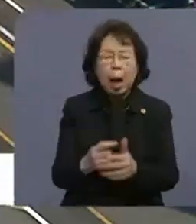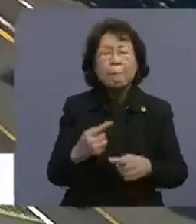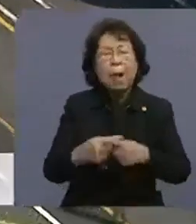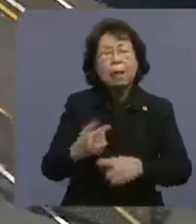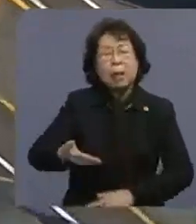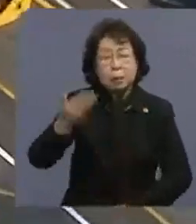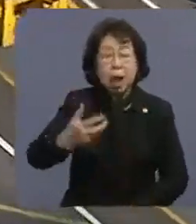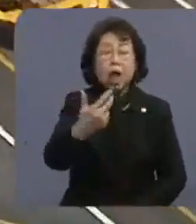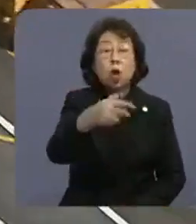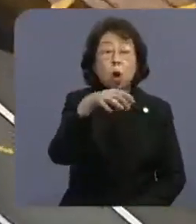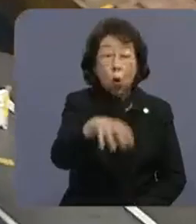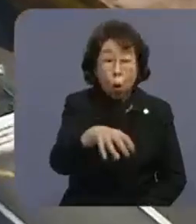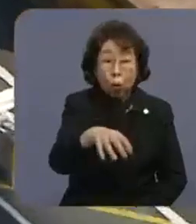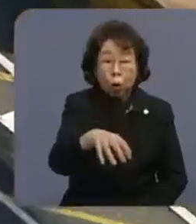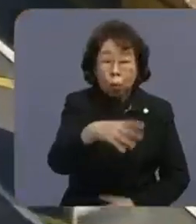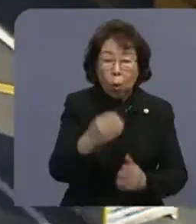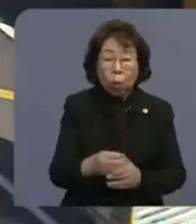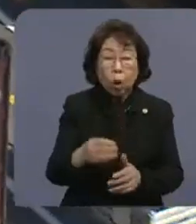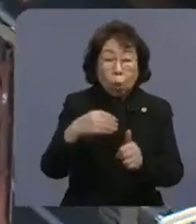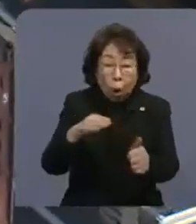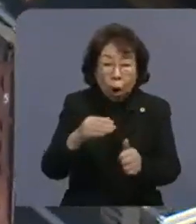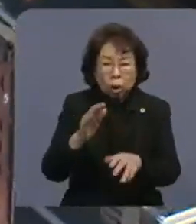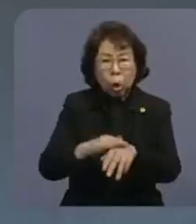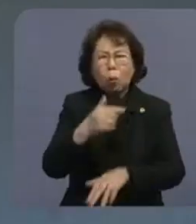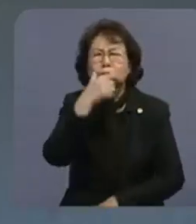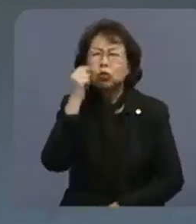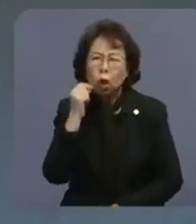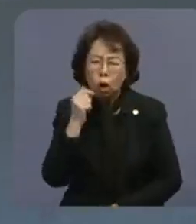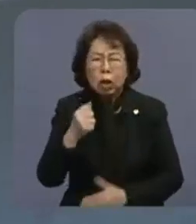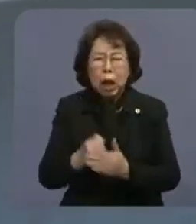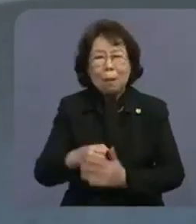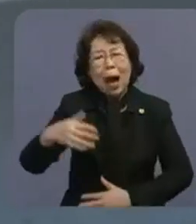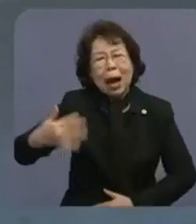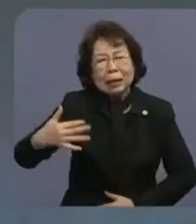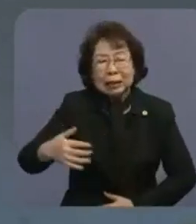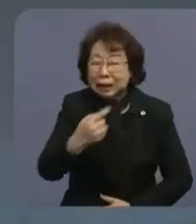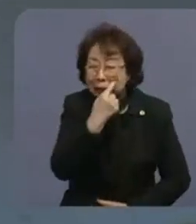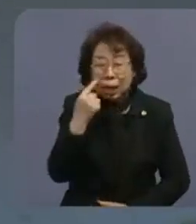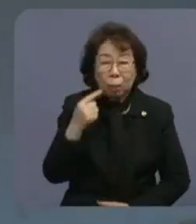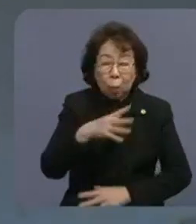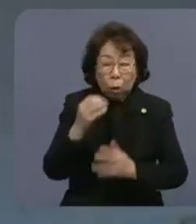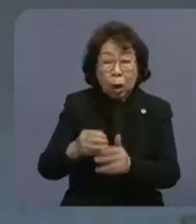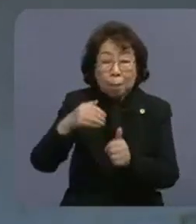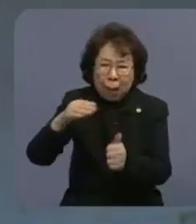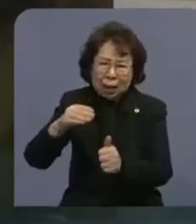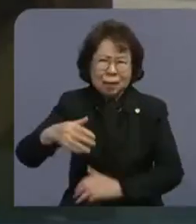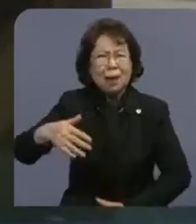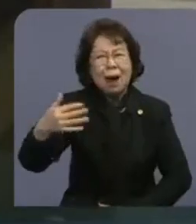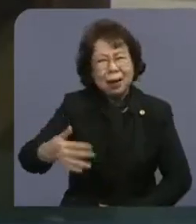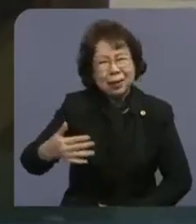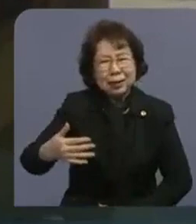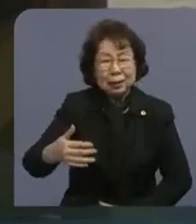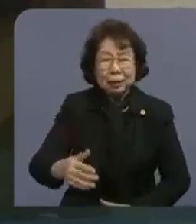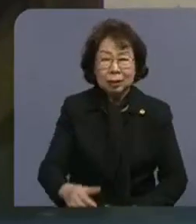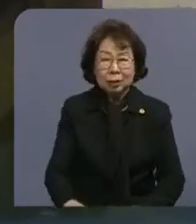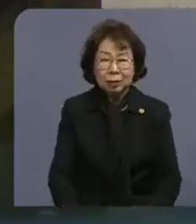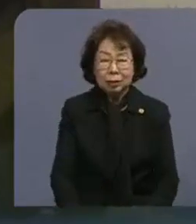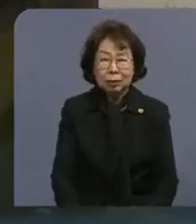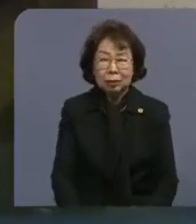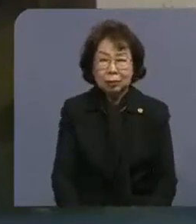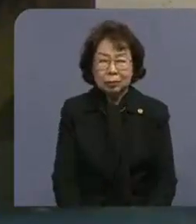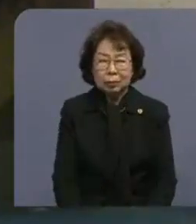절반이 넘는 7개 항만이 지원자 부족 등의 이유로 아직까지 점검관 배정조차 하지 못하고 있습니다